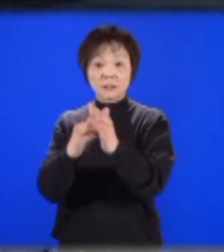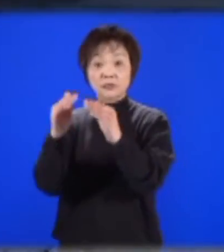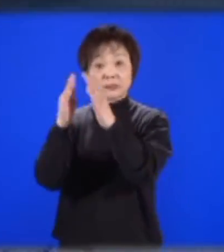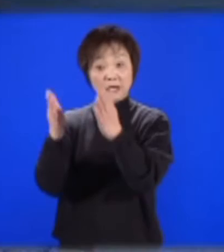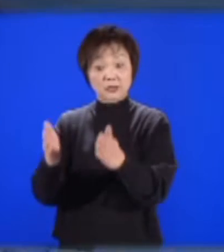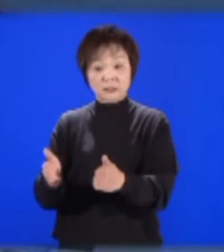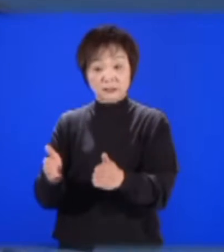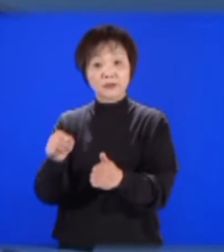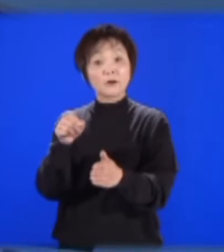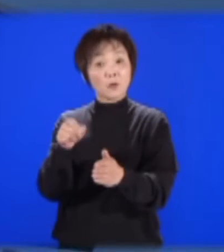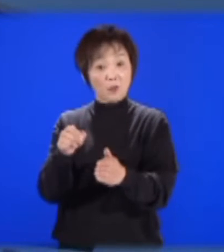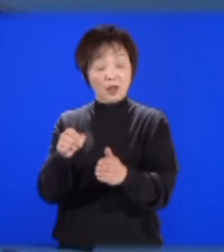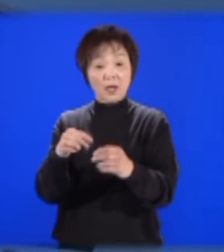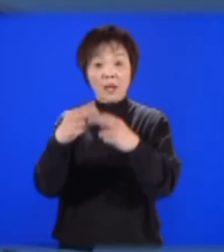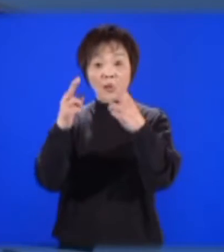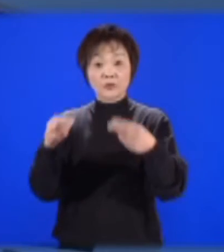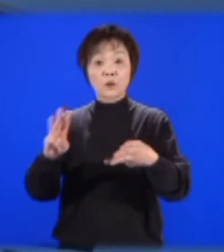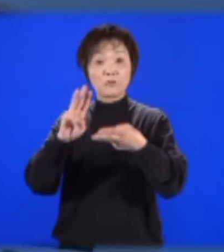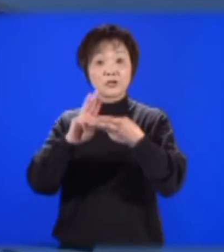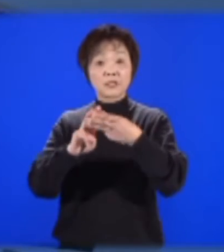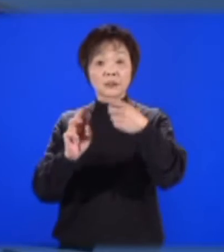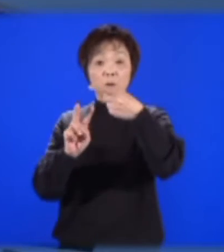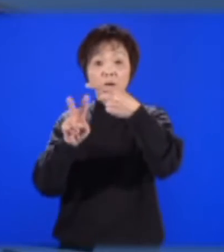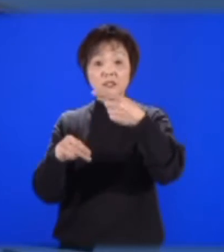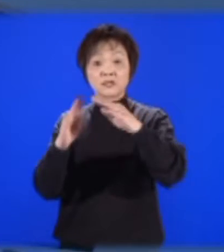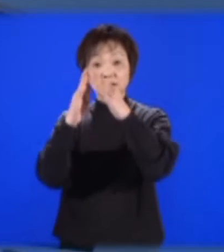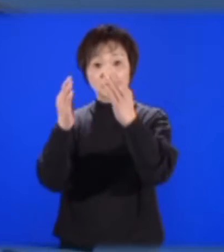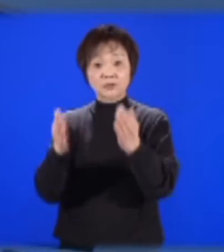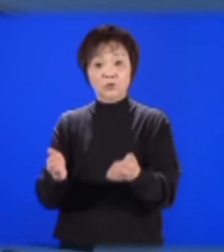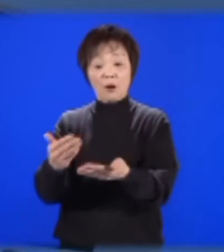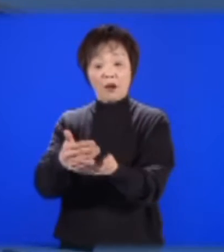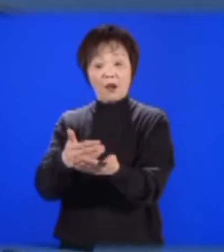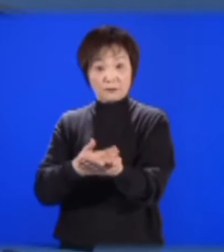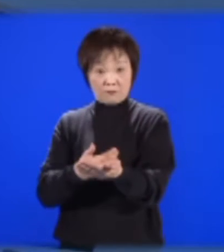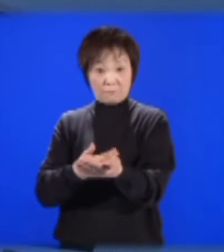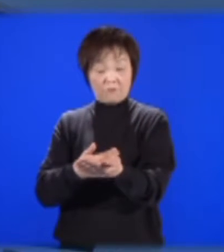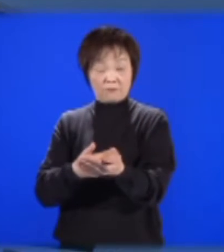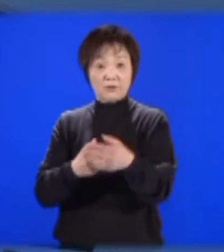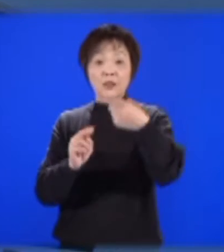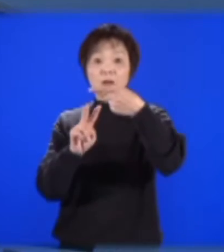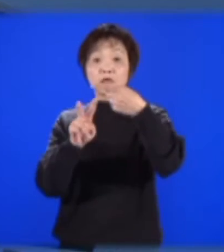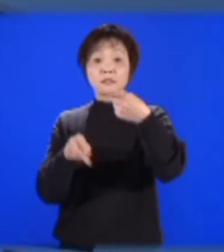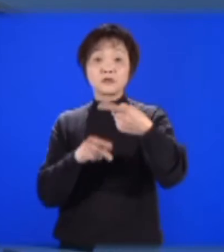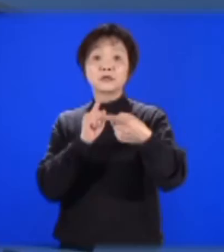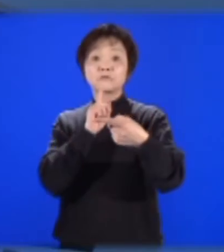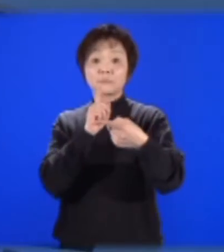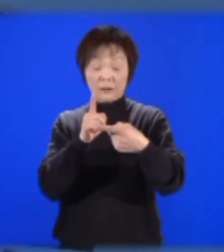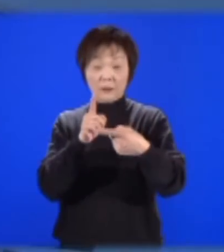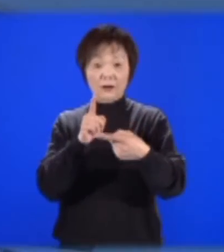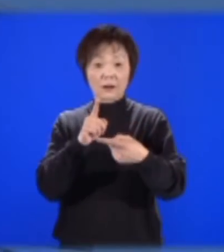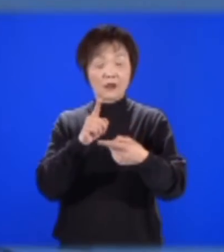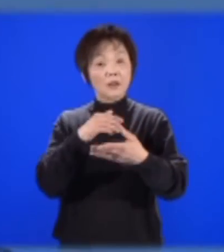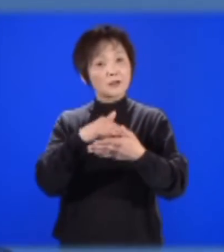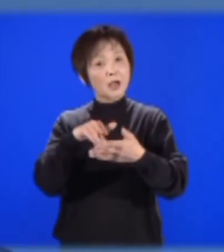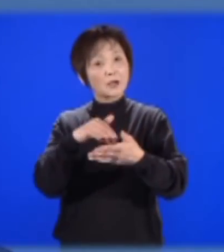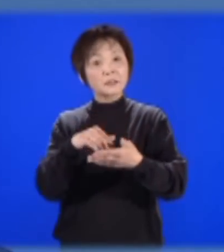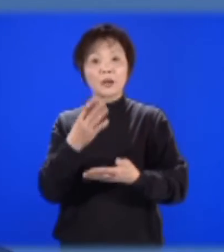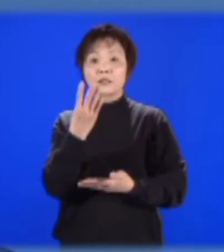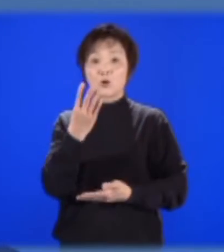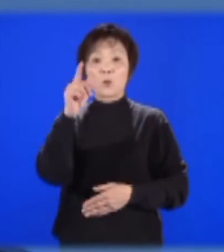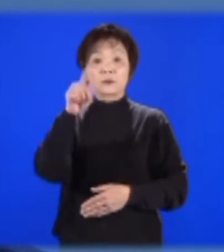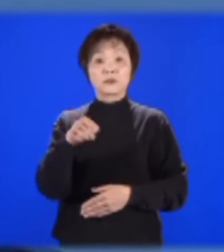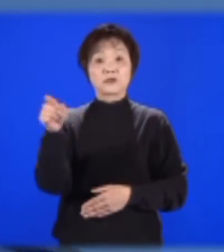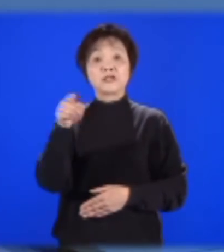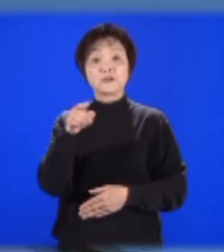。それが富田の一里塚跡。一里はおよそ4km、江戸時